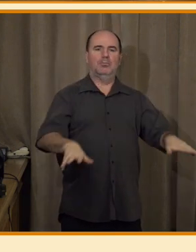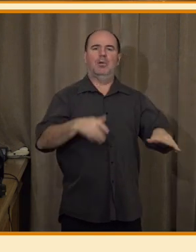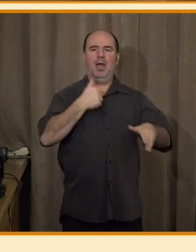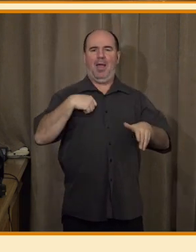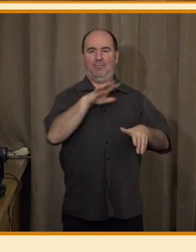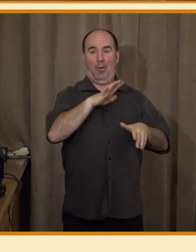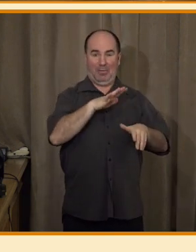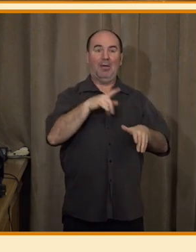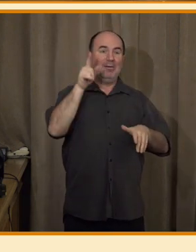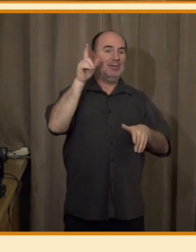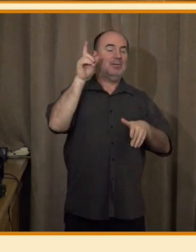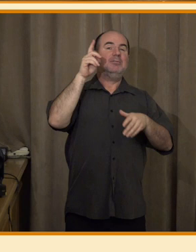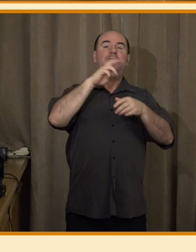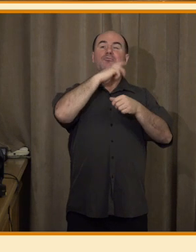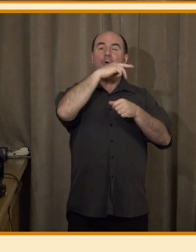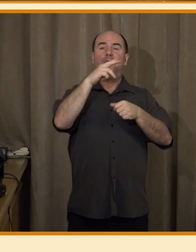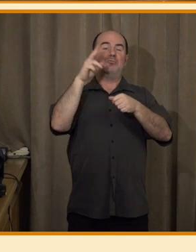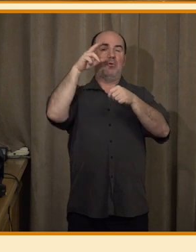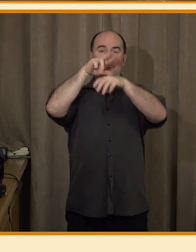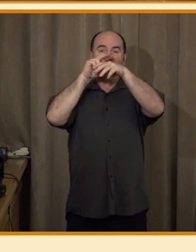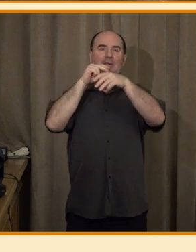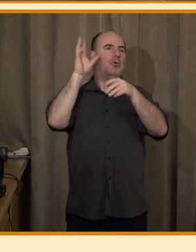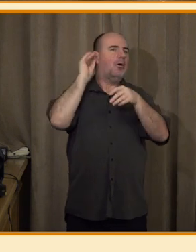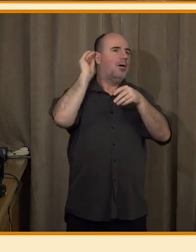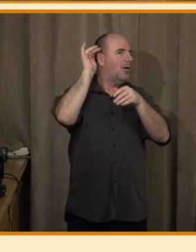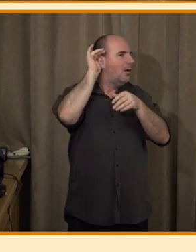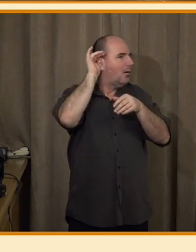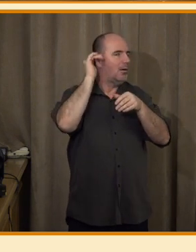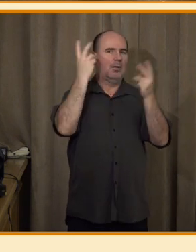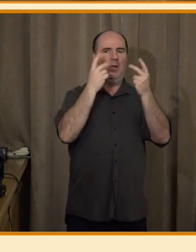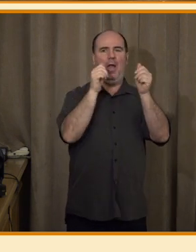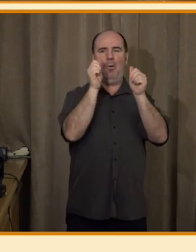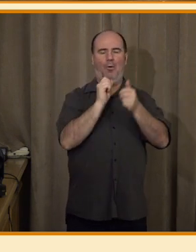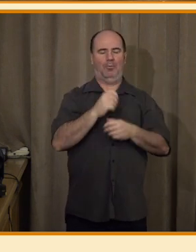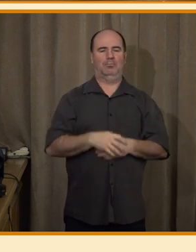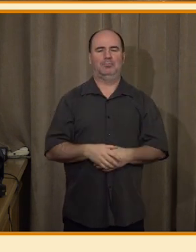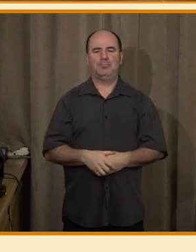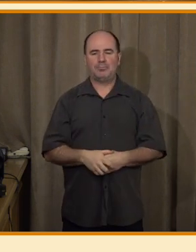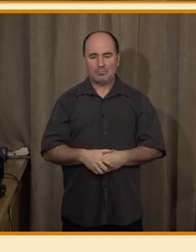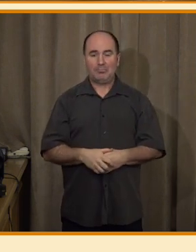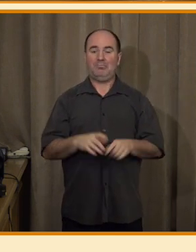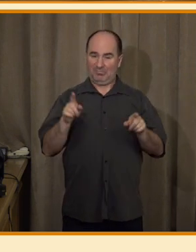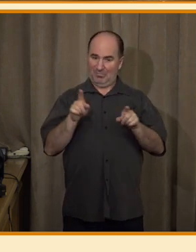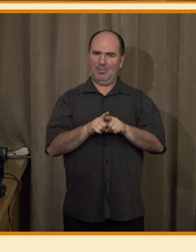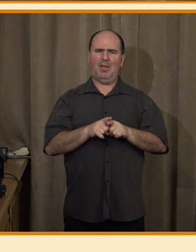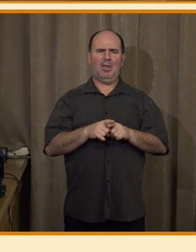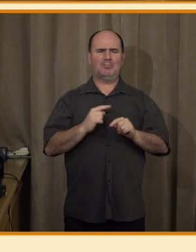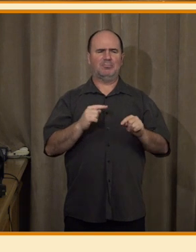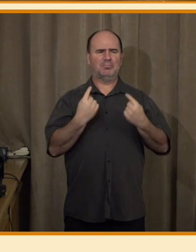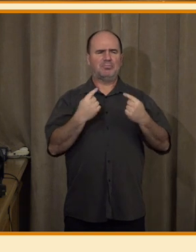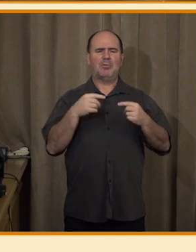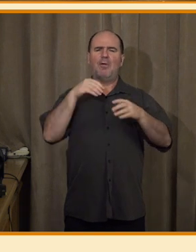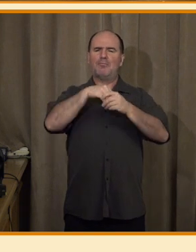Také se tento skandál vázal s tím, kdy Spojené státy vlastně sledovali